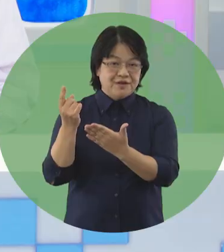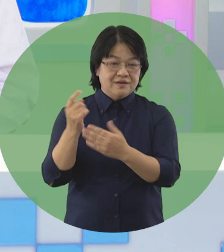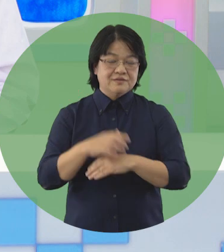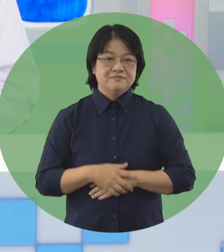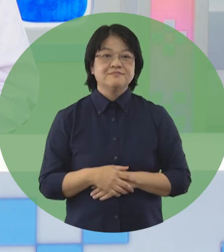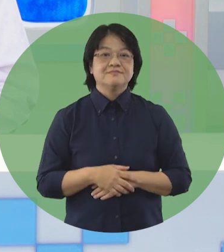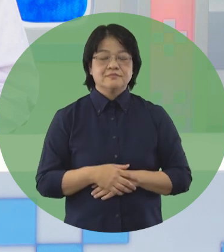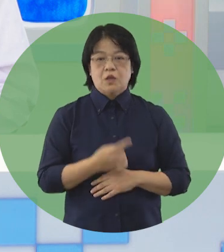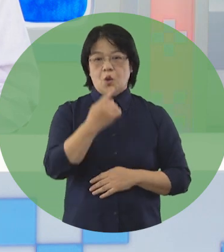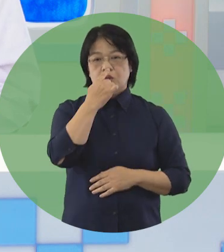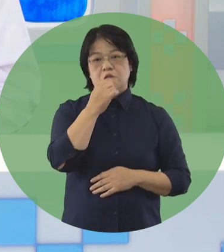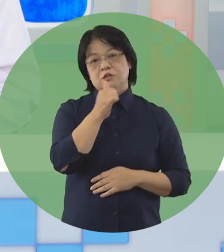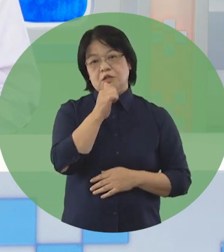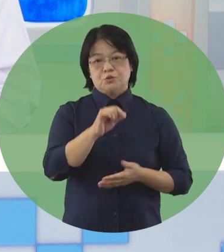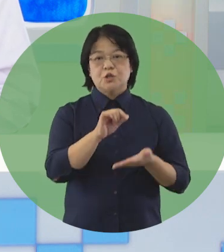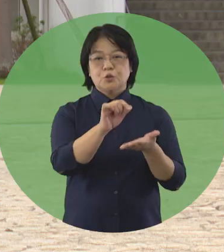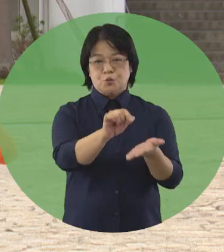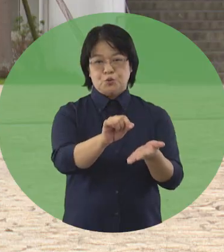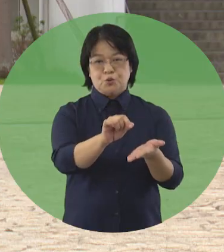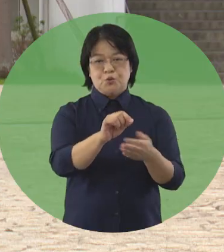わしが翻訳しよう。